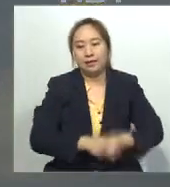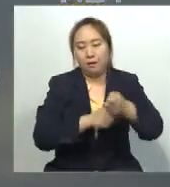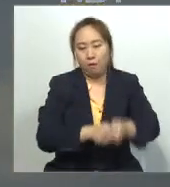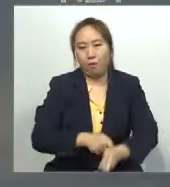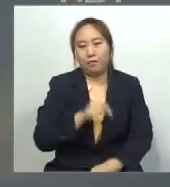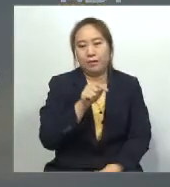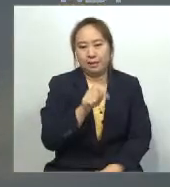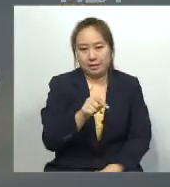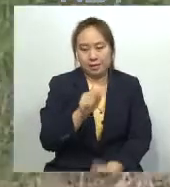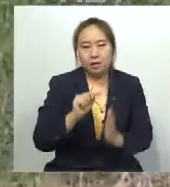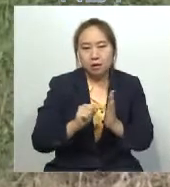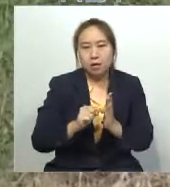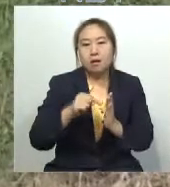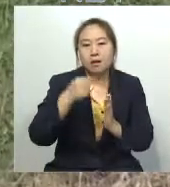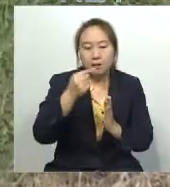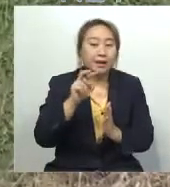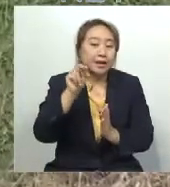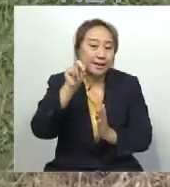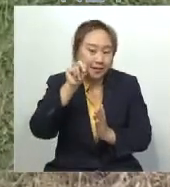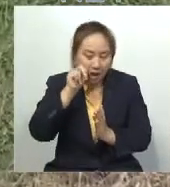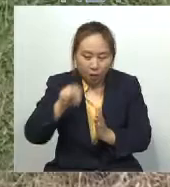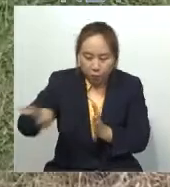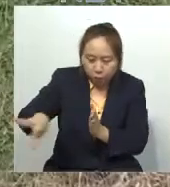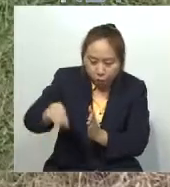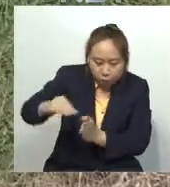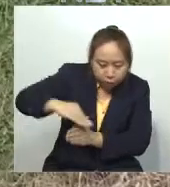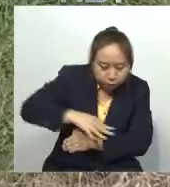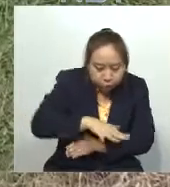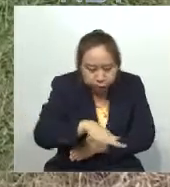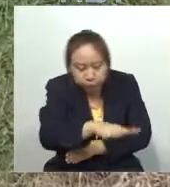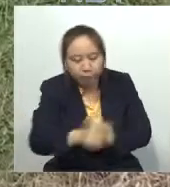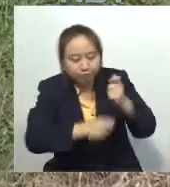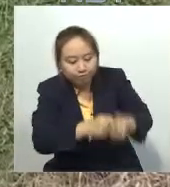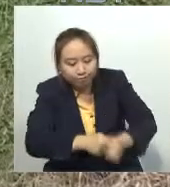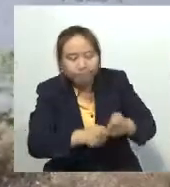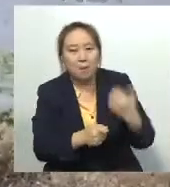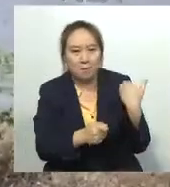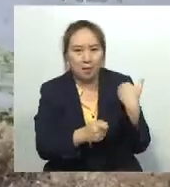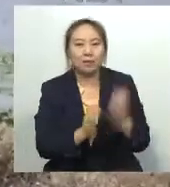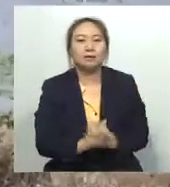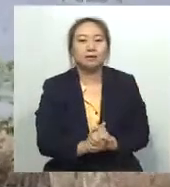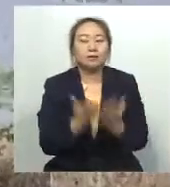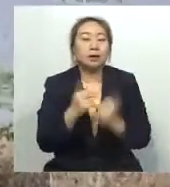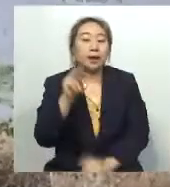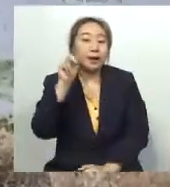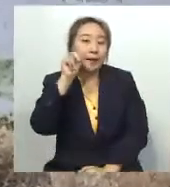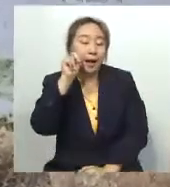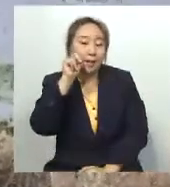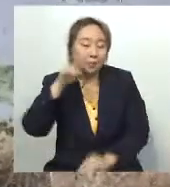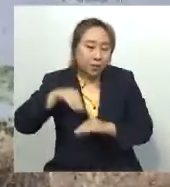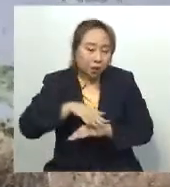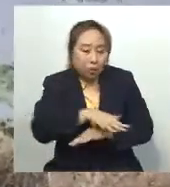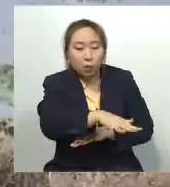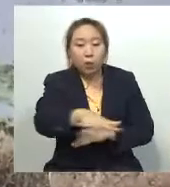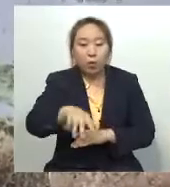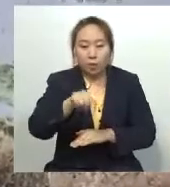นก็เริ่มนำน้ำเข้าไปใช้กันบ้างแล้วสำหรับการสูบน้ำส่งเข้าไปในพื้น